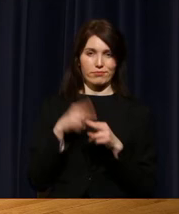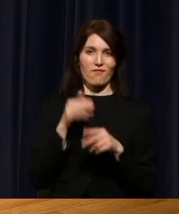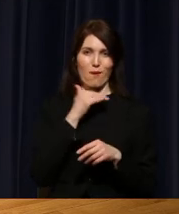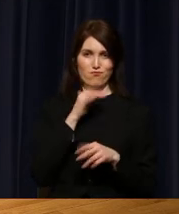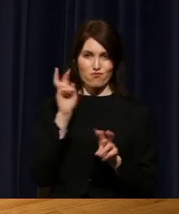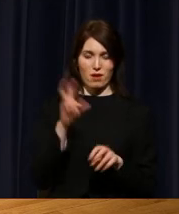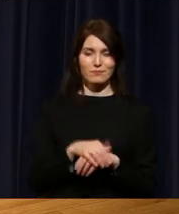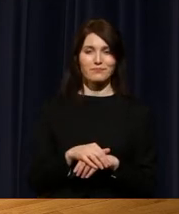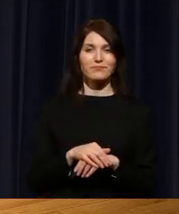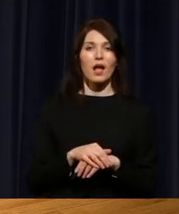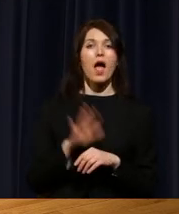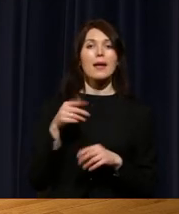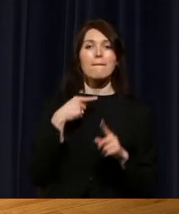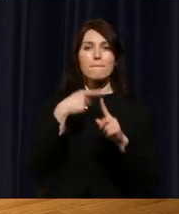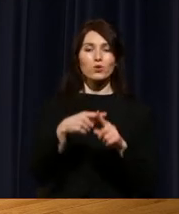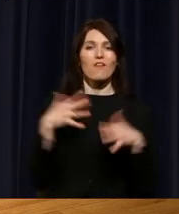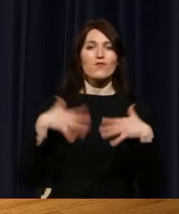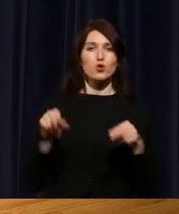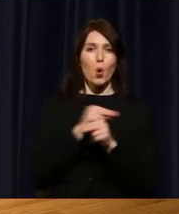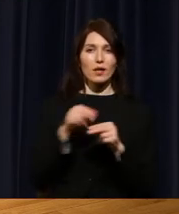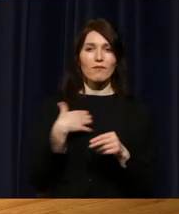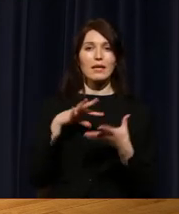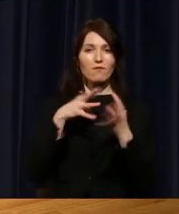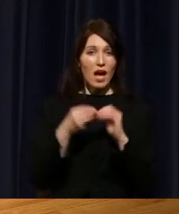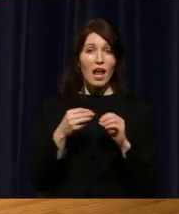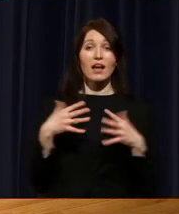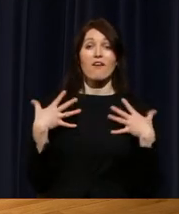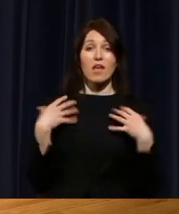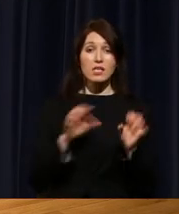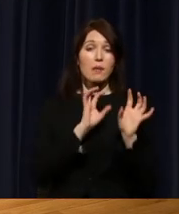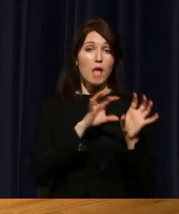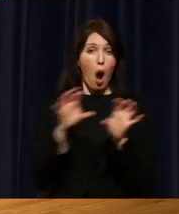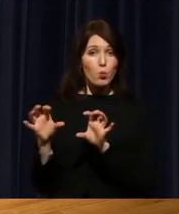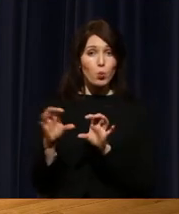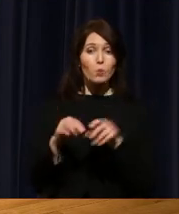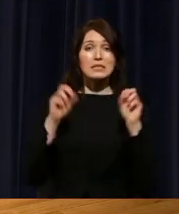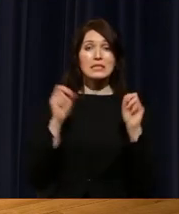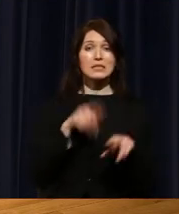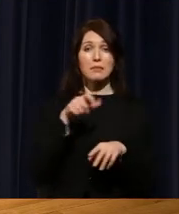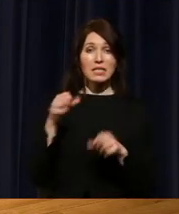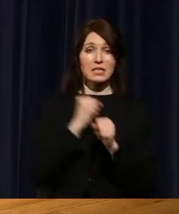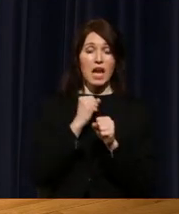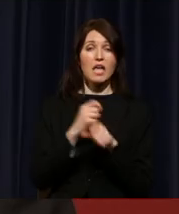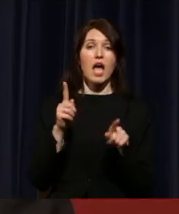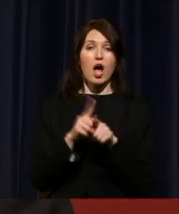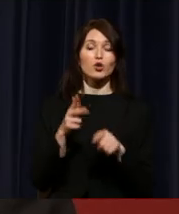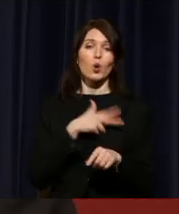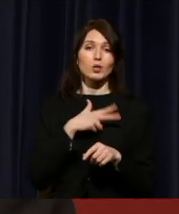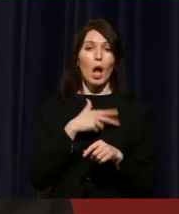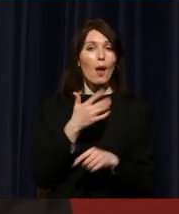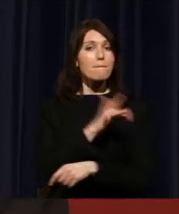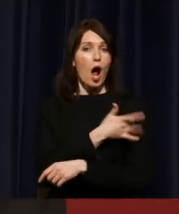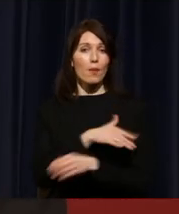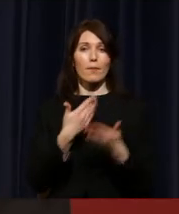Ja drīkst papildināt par fizioterapeitiem, ir jāņem vērā, ka veselības aprūpes Nu, speciālisti strādā arī sociālajos pakalpojumos.